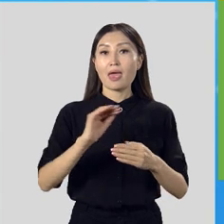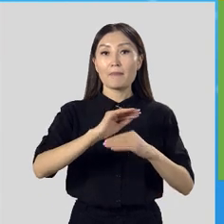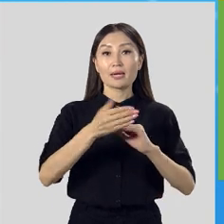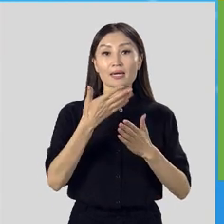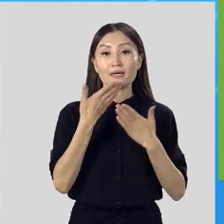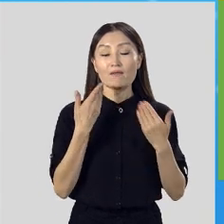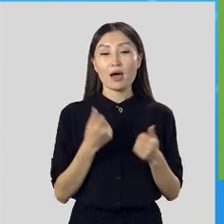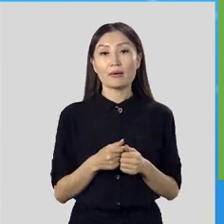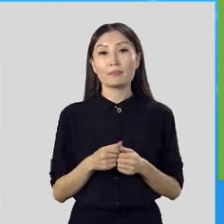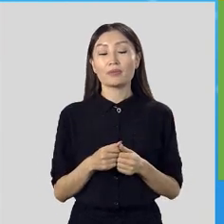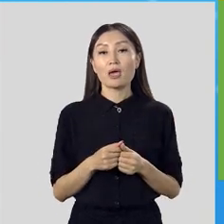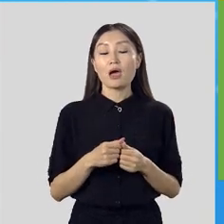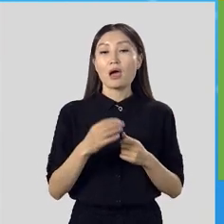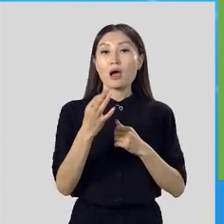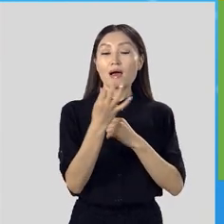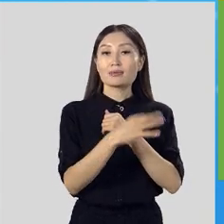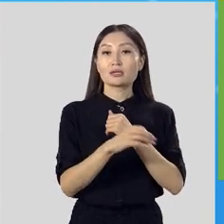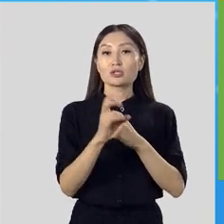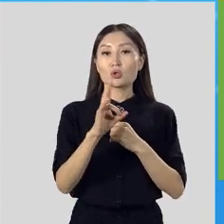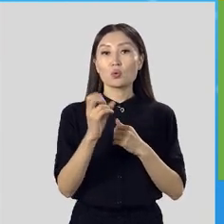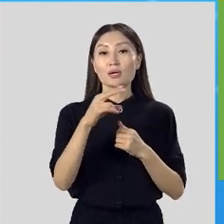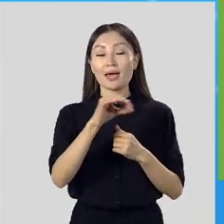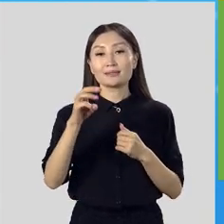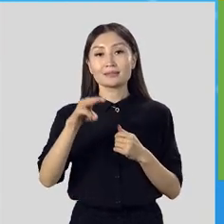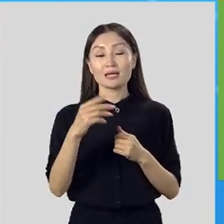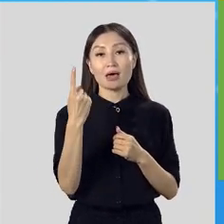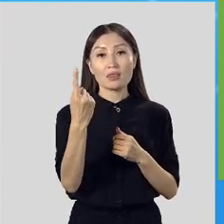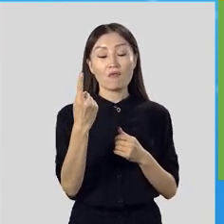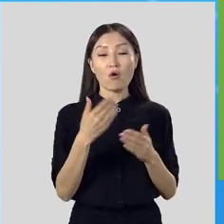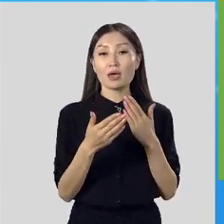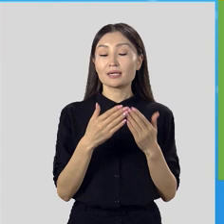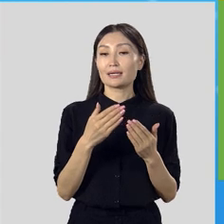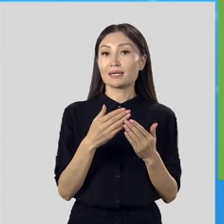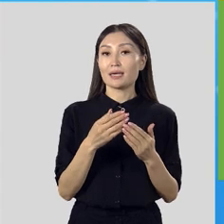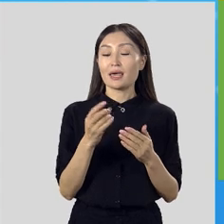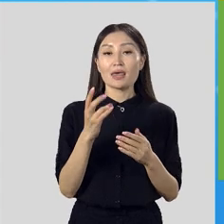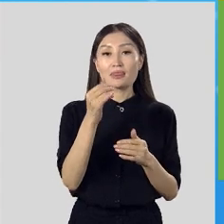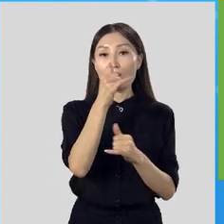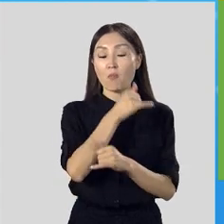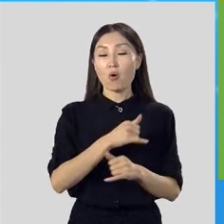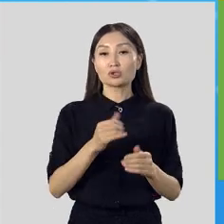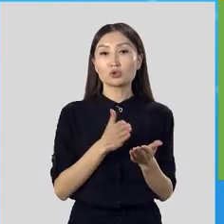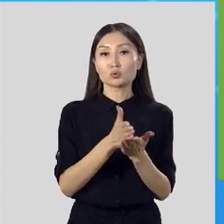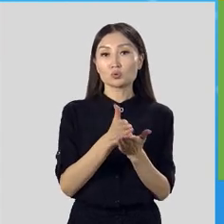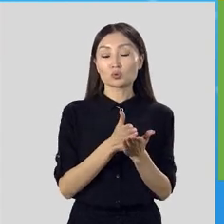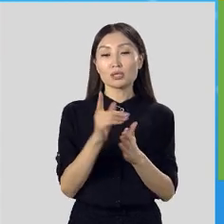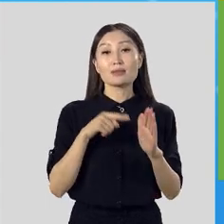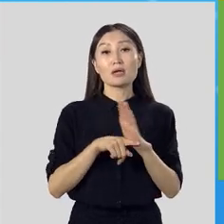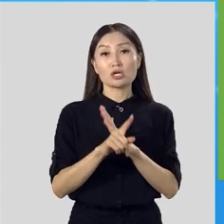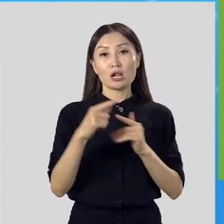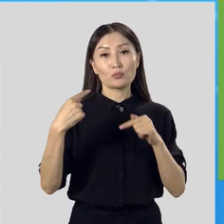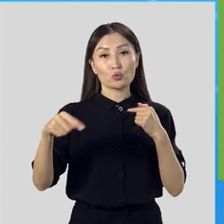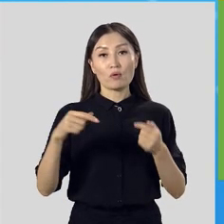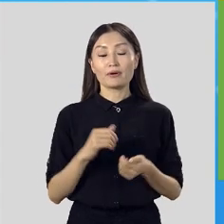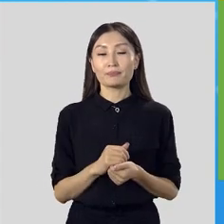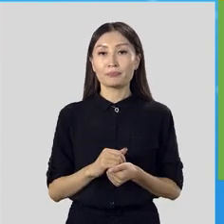перекрываем. Конечный нуклеотид одного триплета или кодона не может служить началом